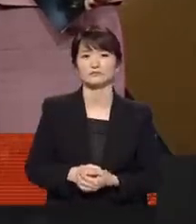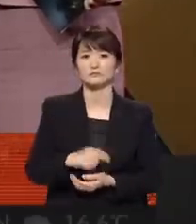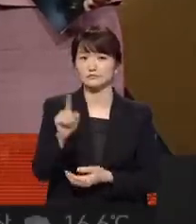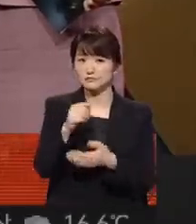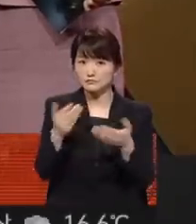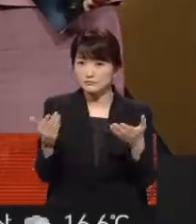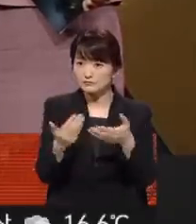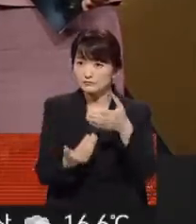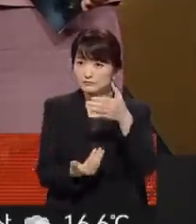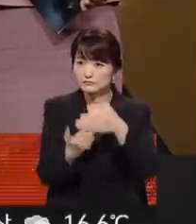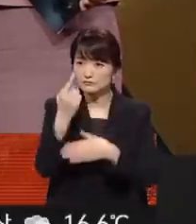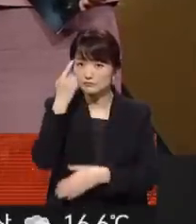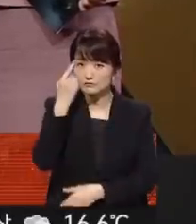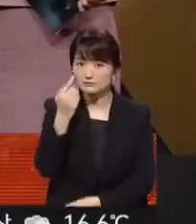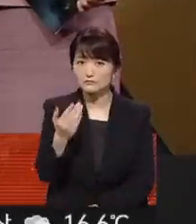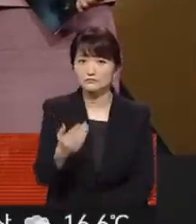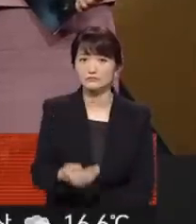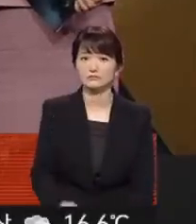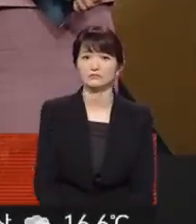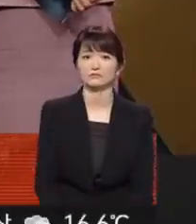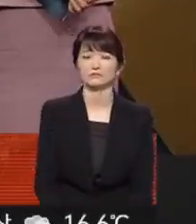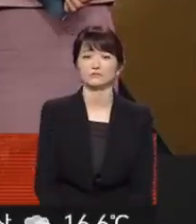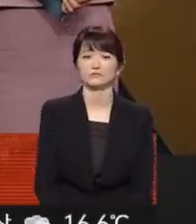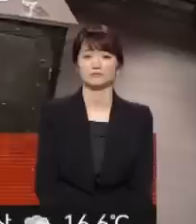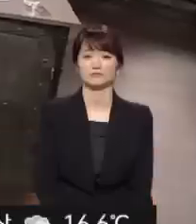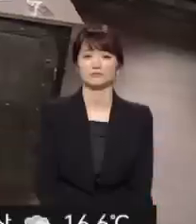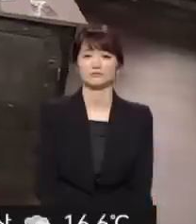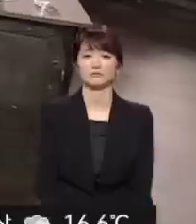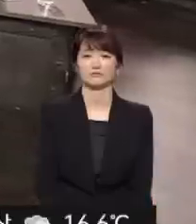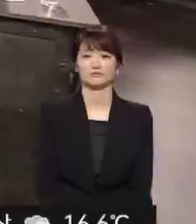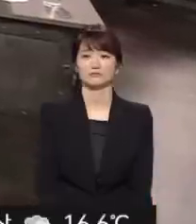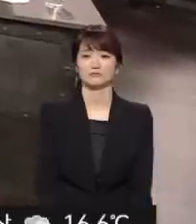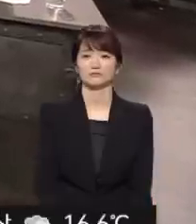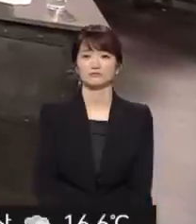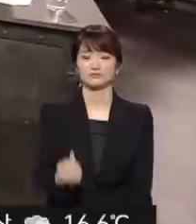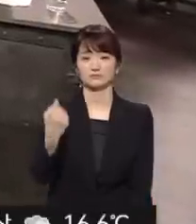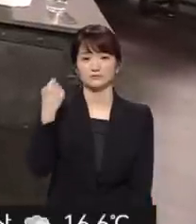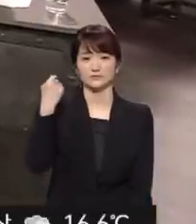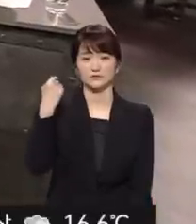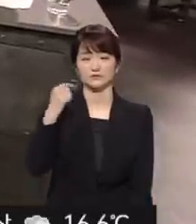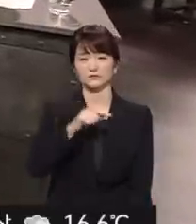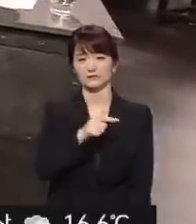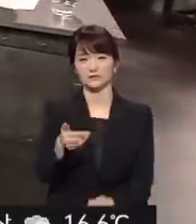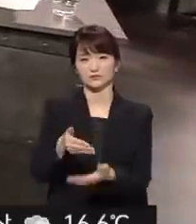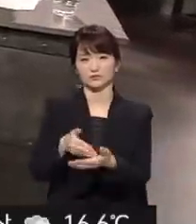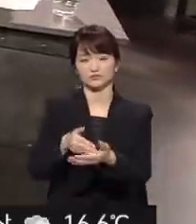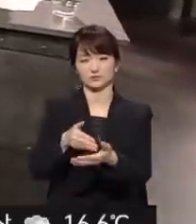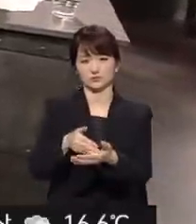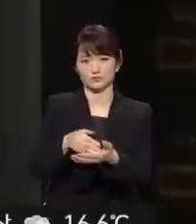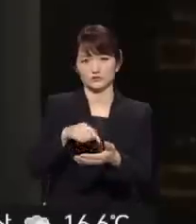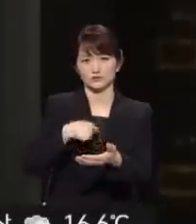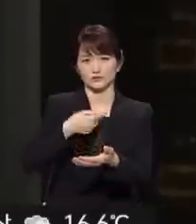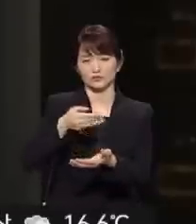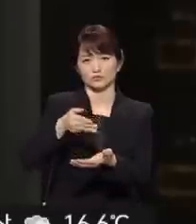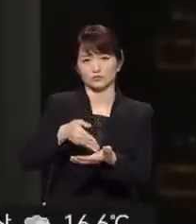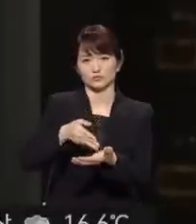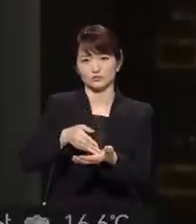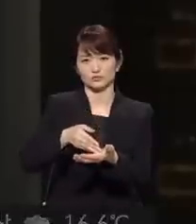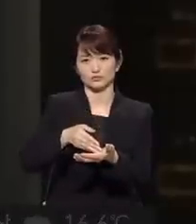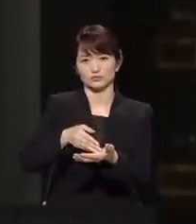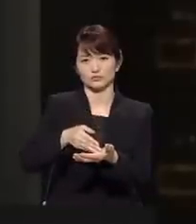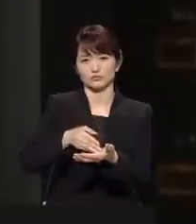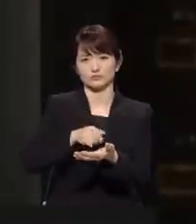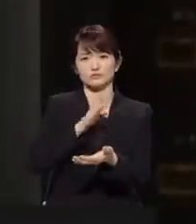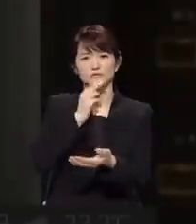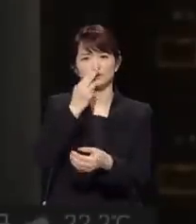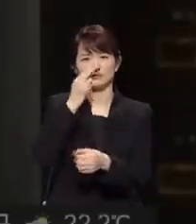도대체 무슨 일이 벌어진 걸까요? 자, 어제 저희 뉴스룸 단독 보도였는데 정말 어처구니가